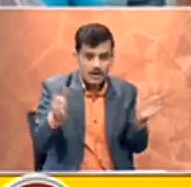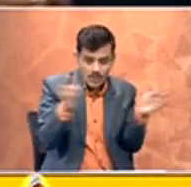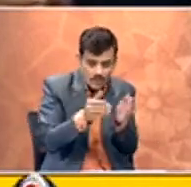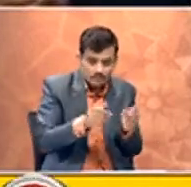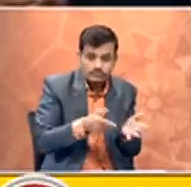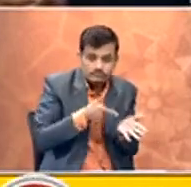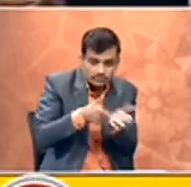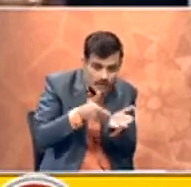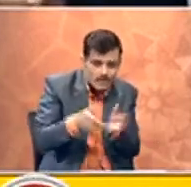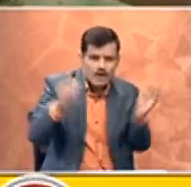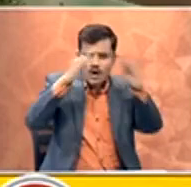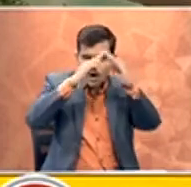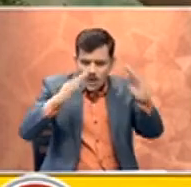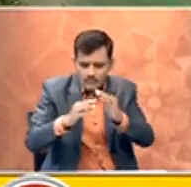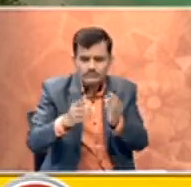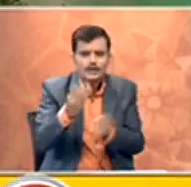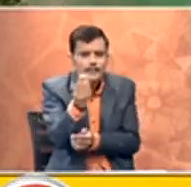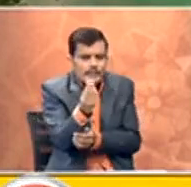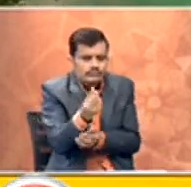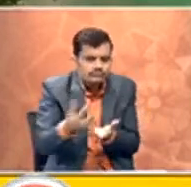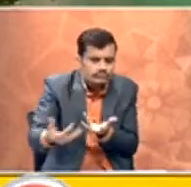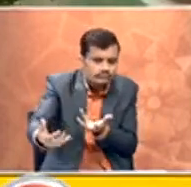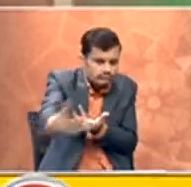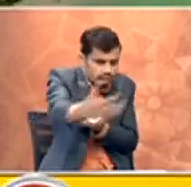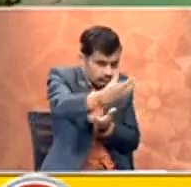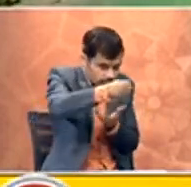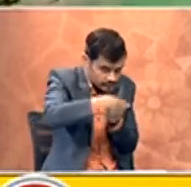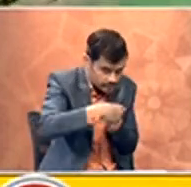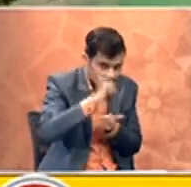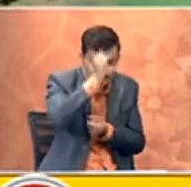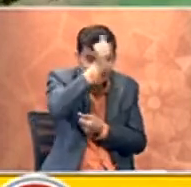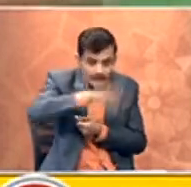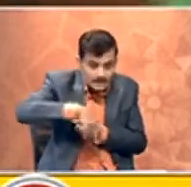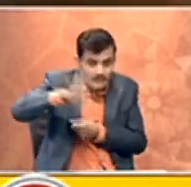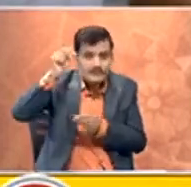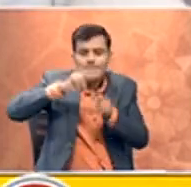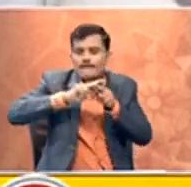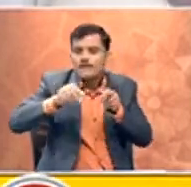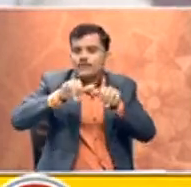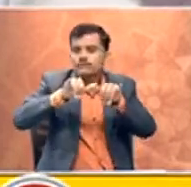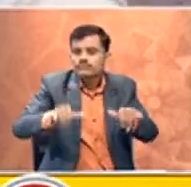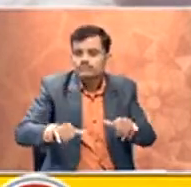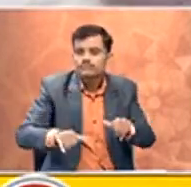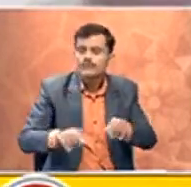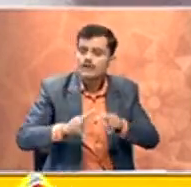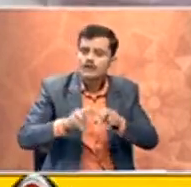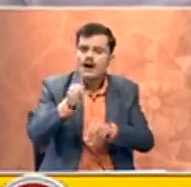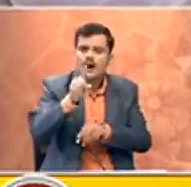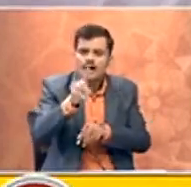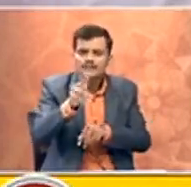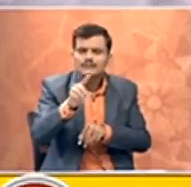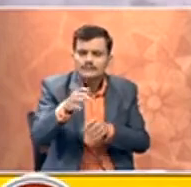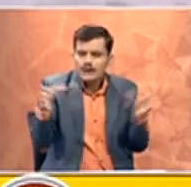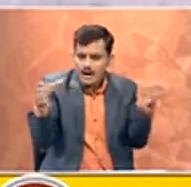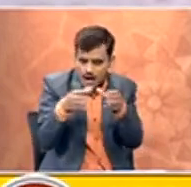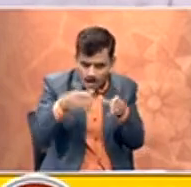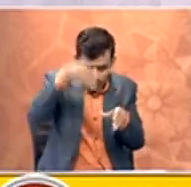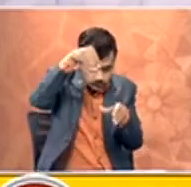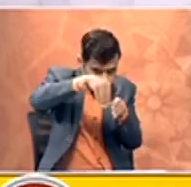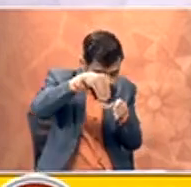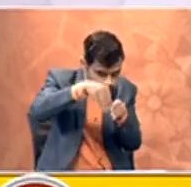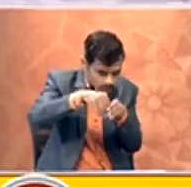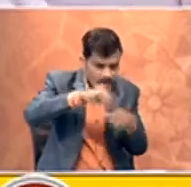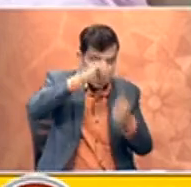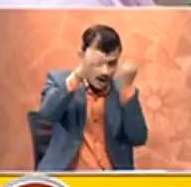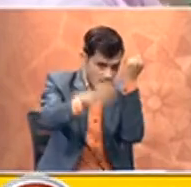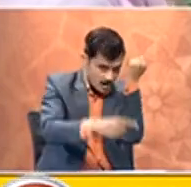अभियान चलेगा। देश की पवित्र मिट्टी हजारों अमृत कलश में जमा की जाएगी। अक्टूबर के अंत